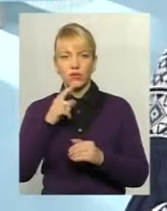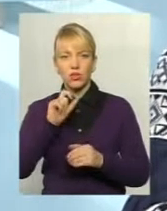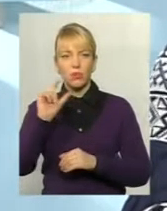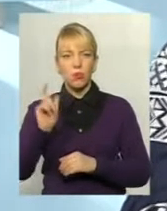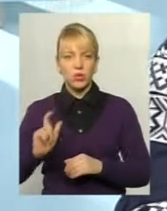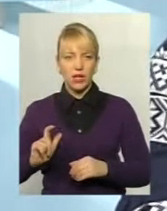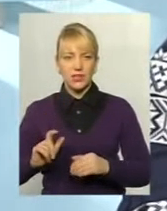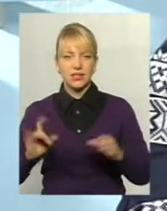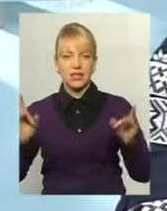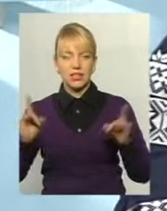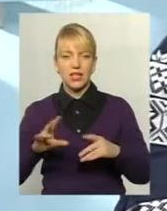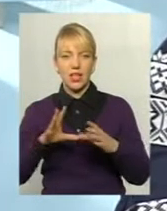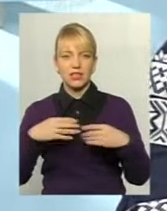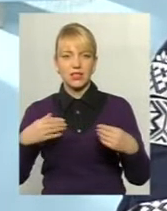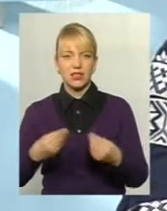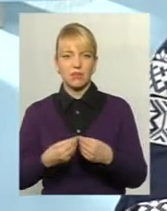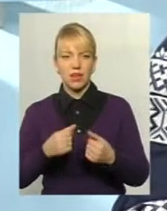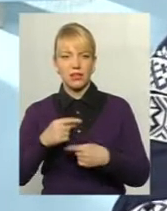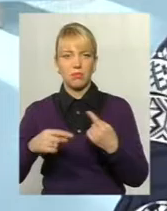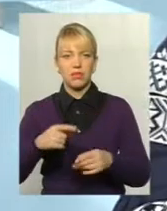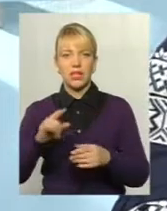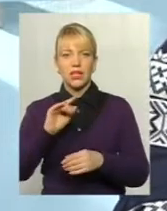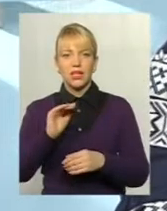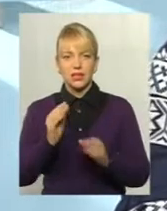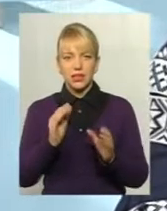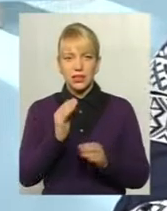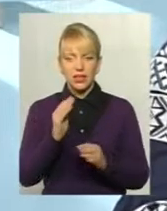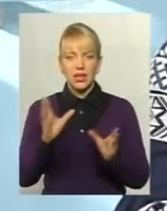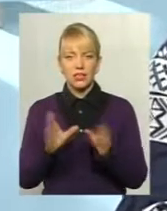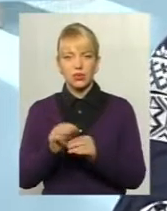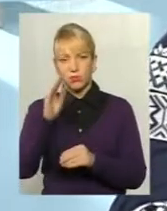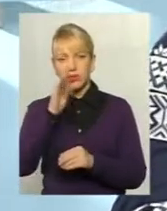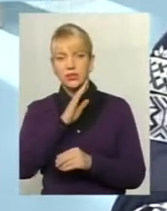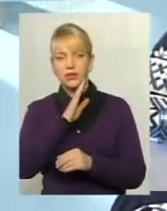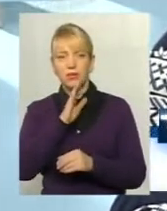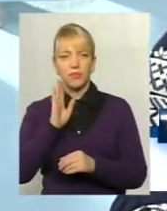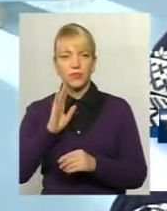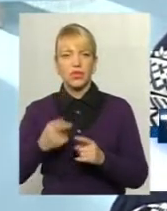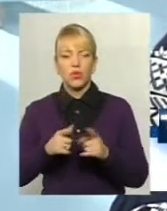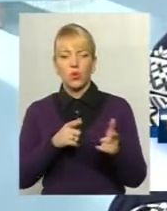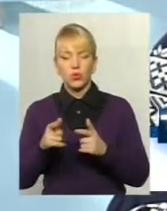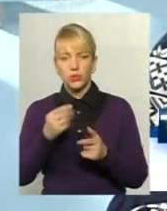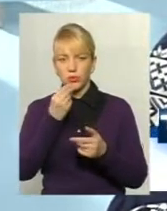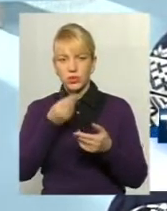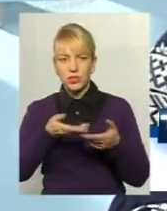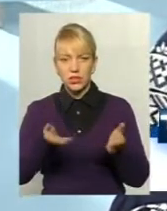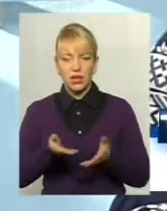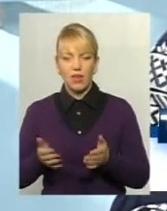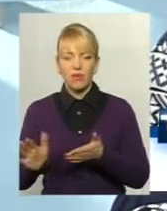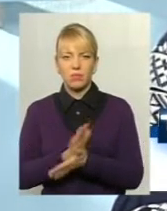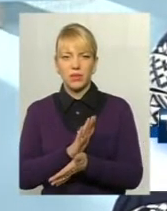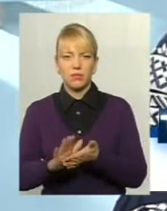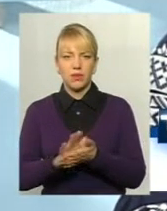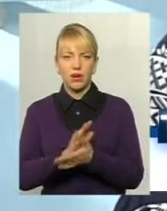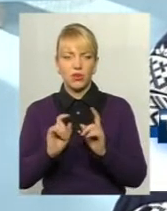сімейний бізнес, там дитина разом з батьком, з матір'ю готують страви, прибирають заклад. Дитина